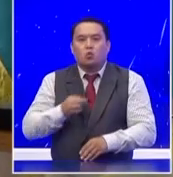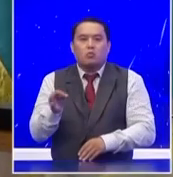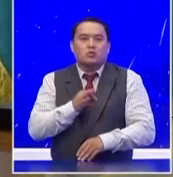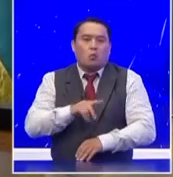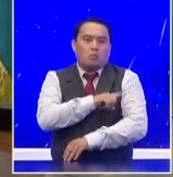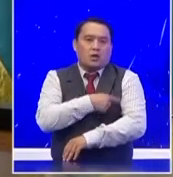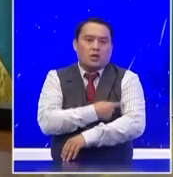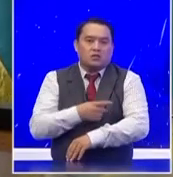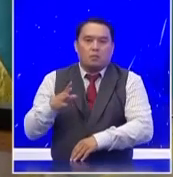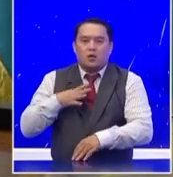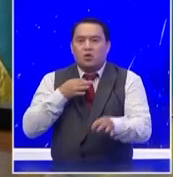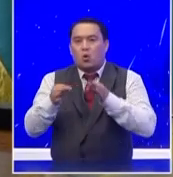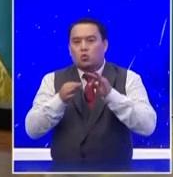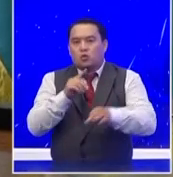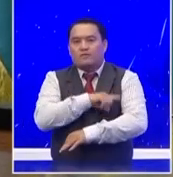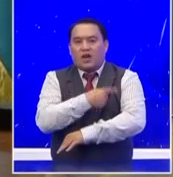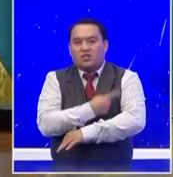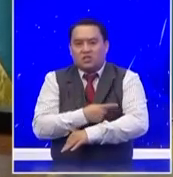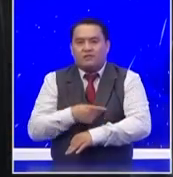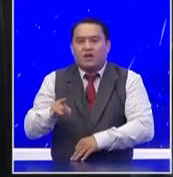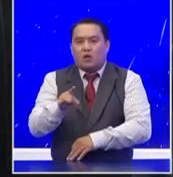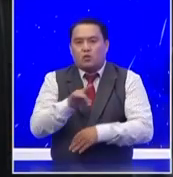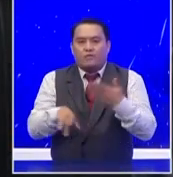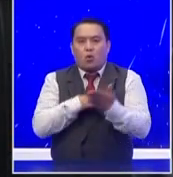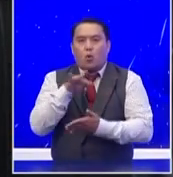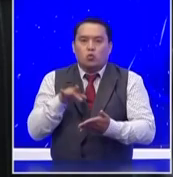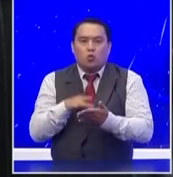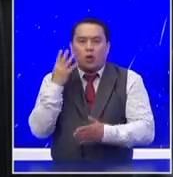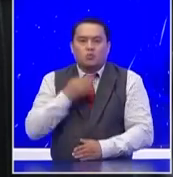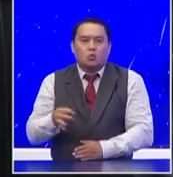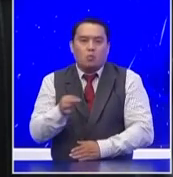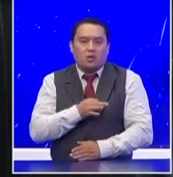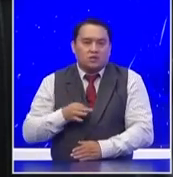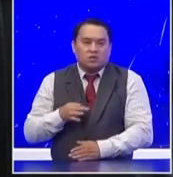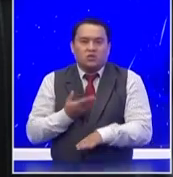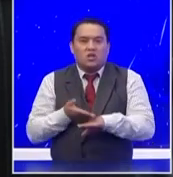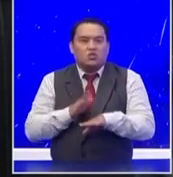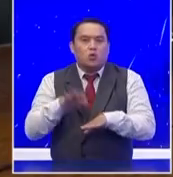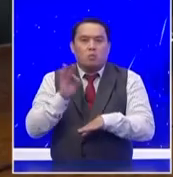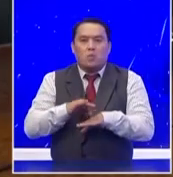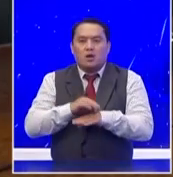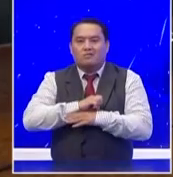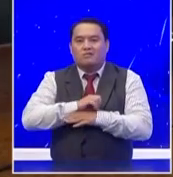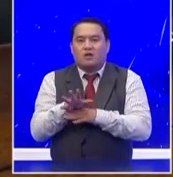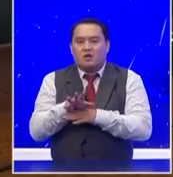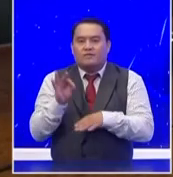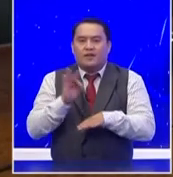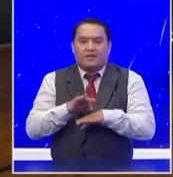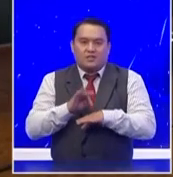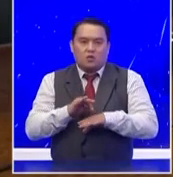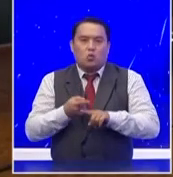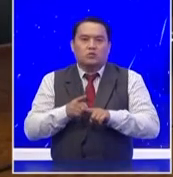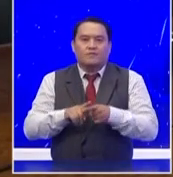областной многопрофильной больницы консультируют врачей в районах и городах ЖТСУ, которые лечат тяжелобольных пациентов с